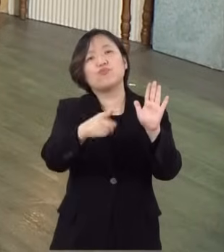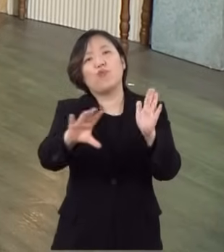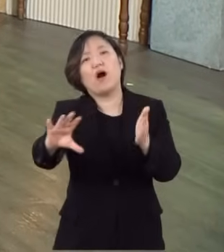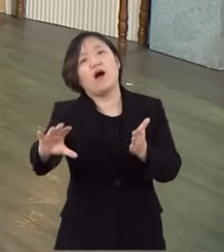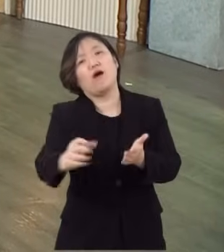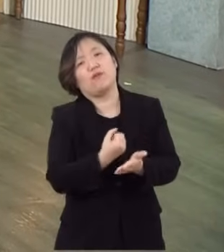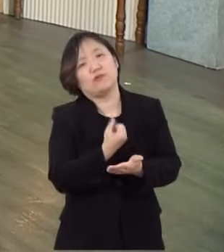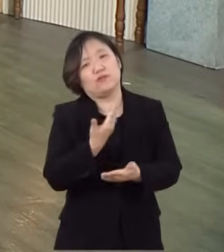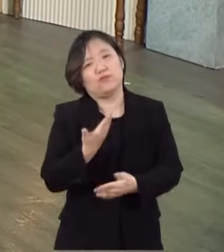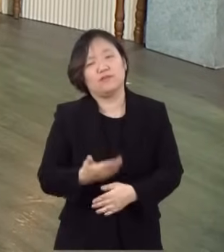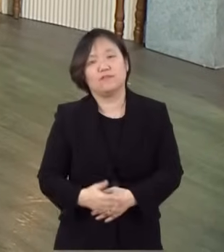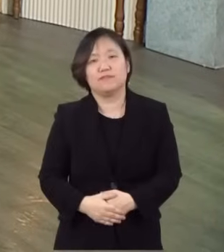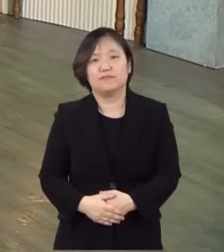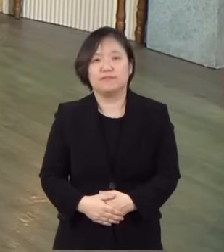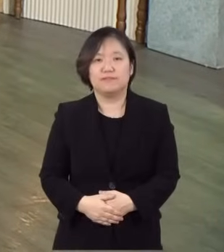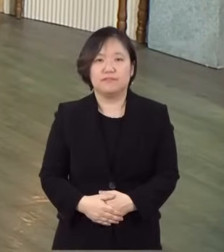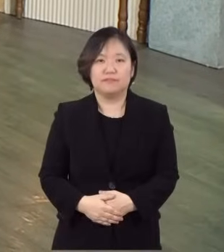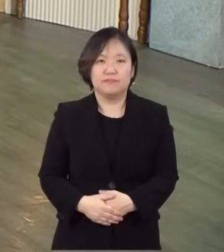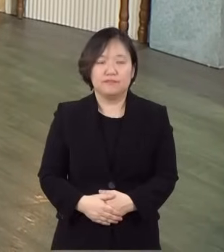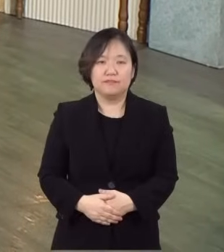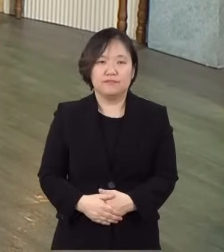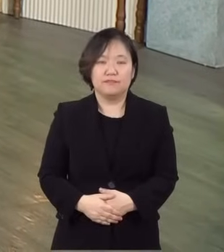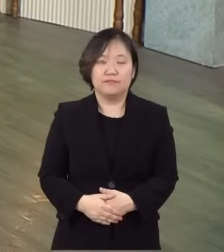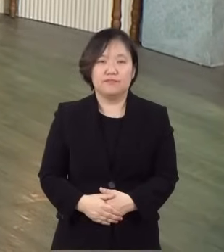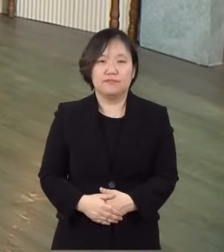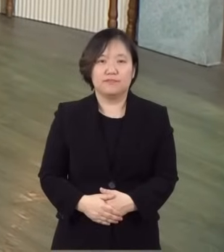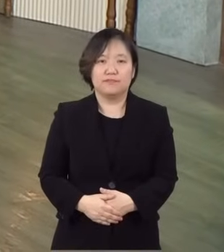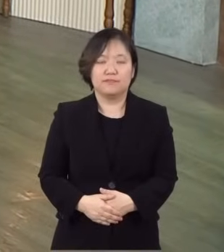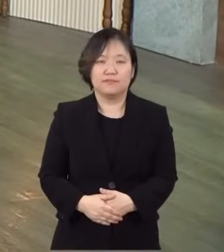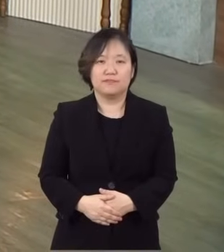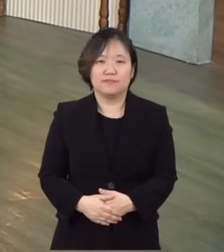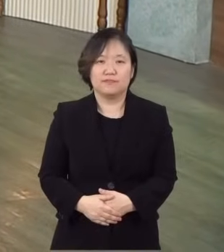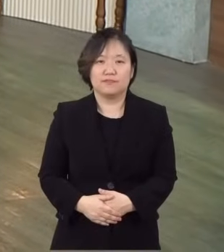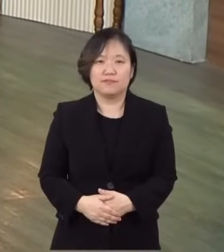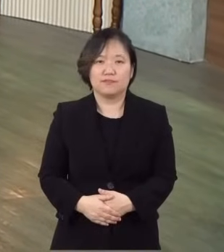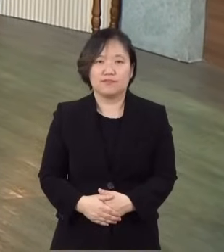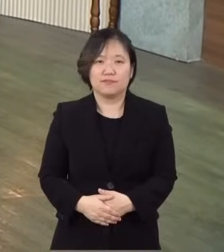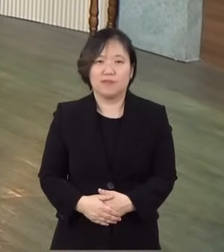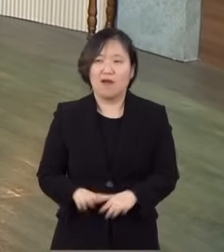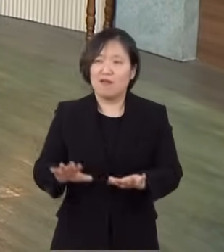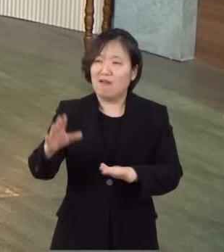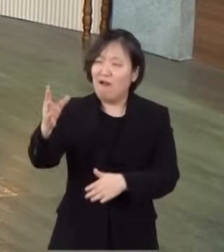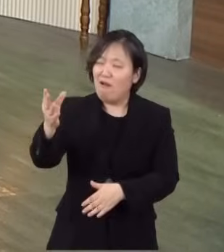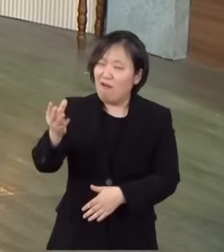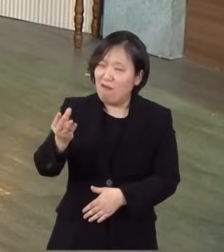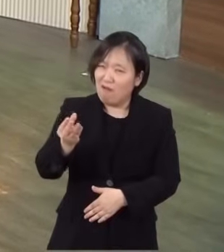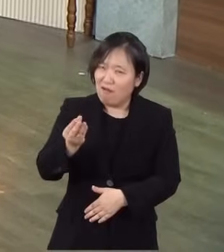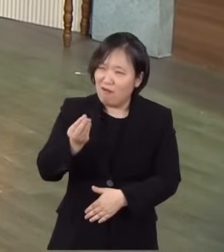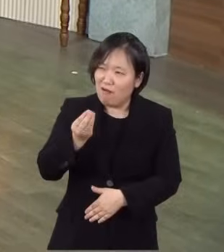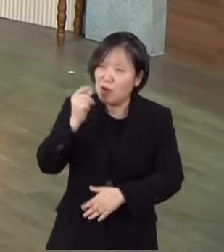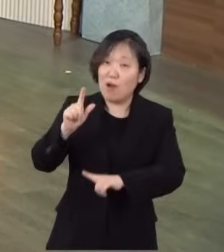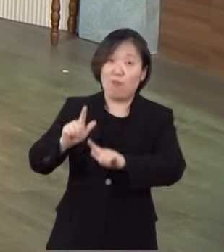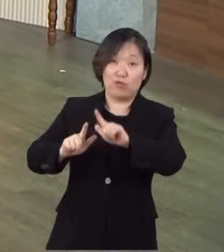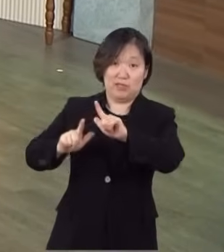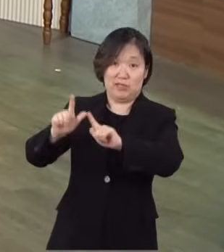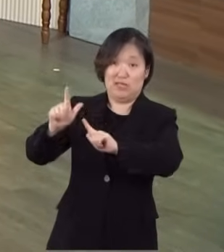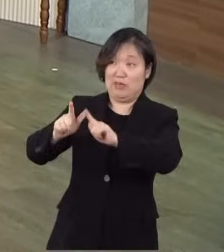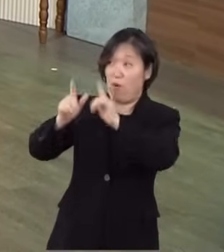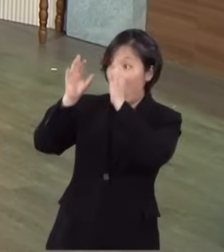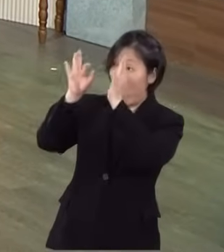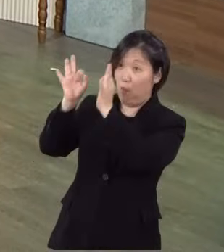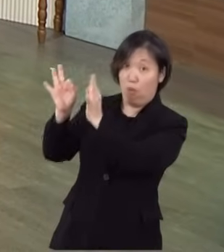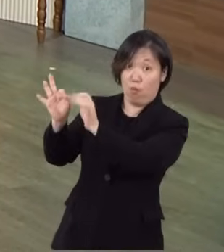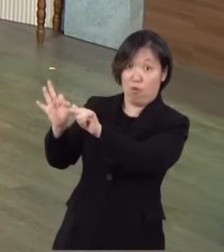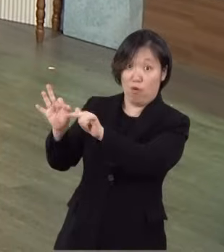원가를 얻게 됩니다 이와 같이 거룩한 모습을